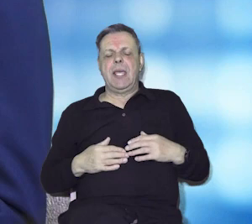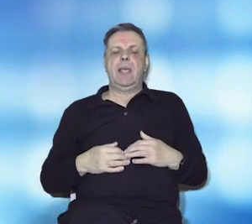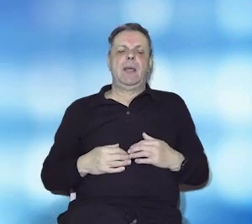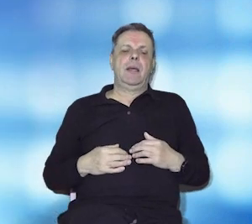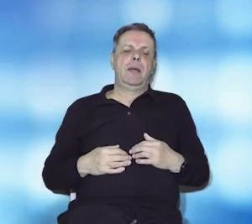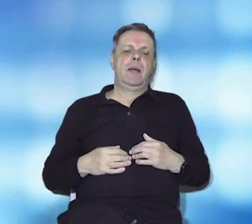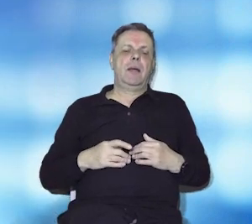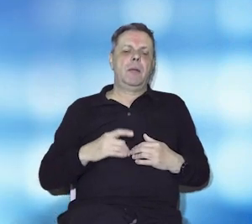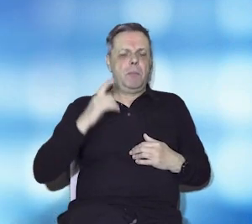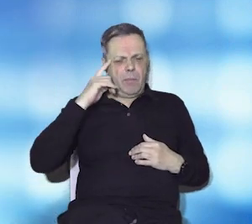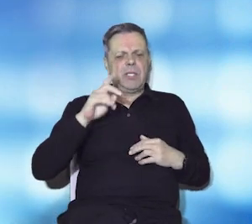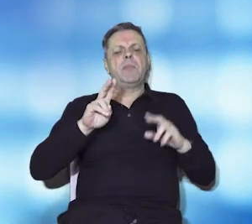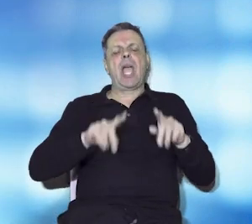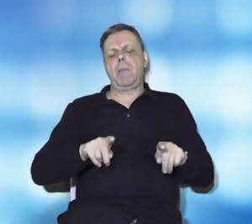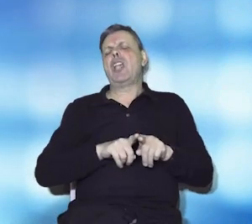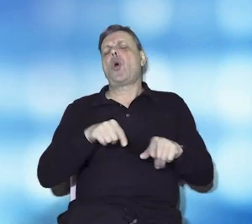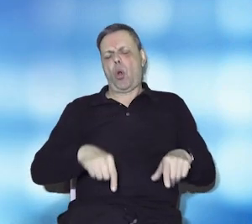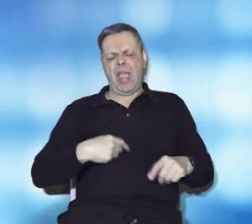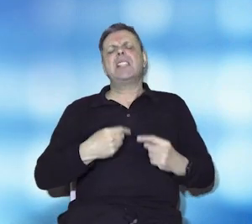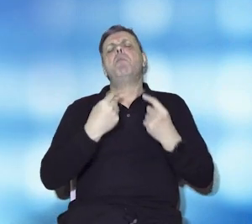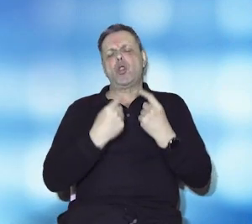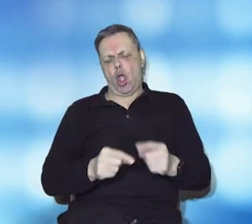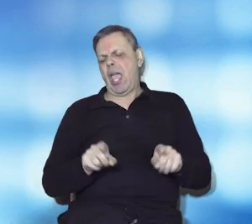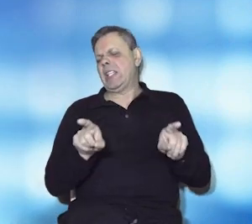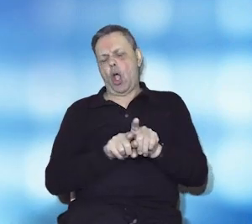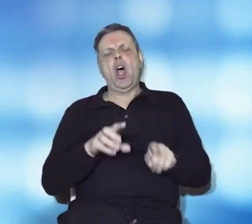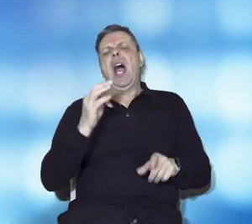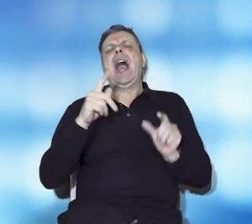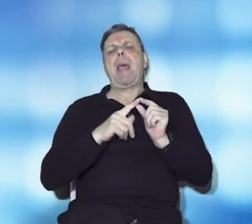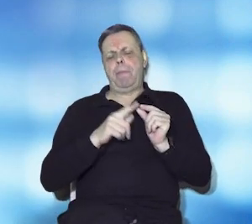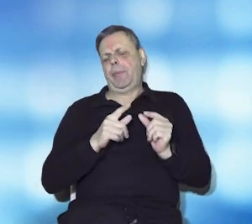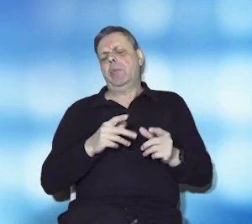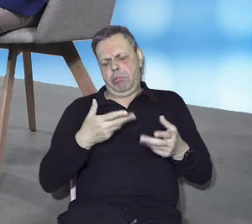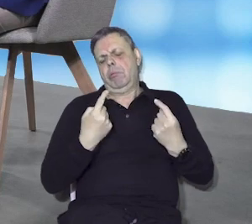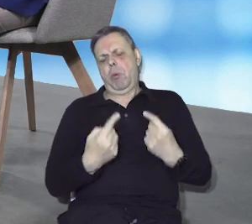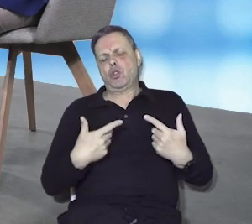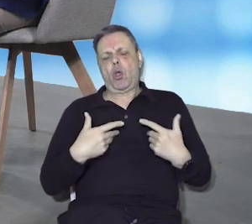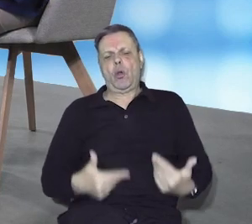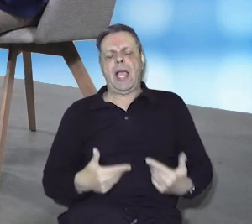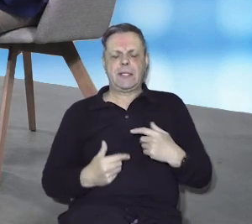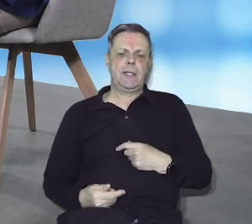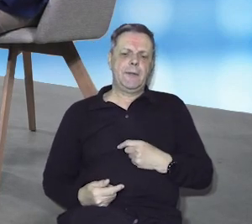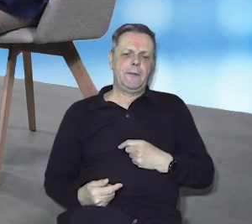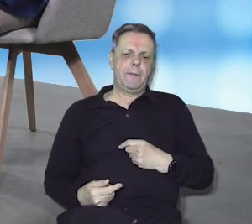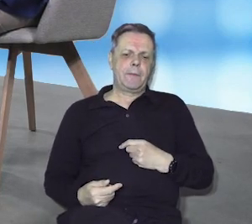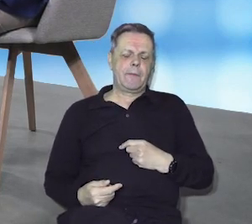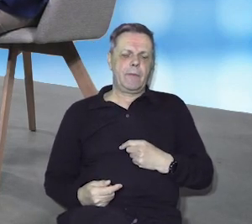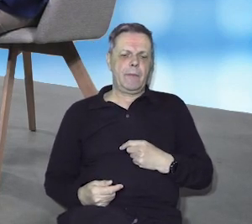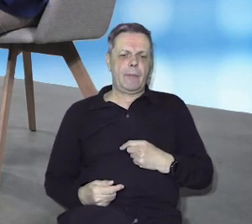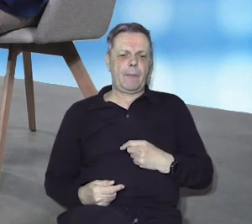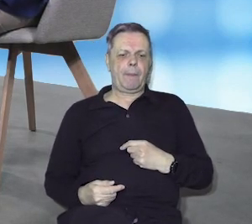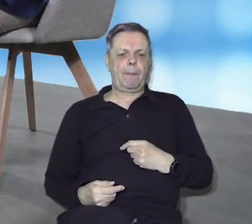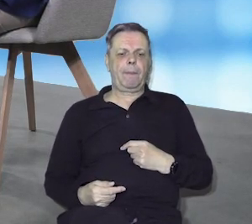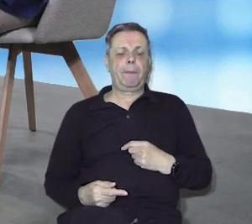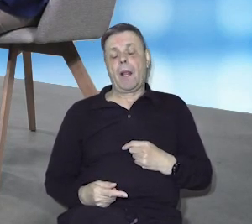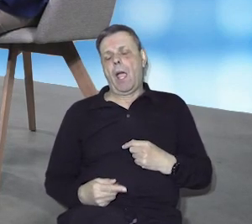ja mi znam, ima kod nas isto repere. Ima kod nas da, imamo repere, ne, ne, ne govorim, nemamo toliko potlačenih da. I siromašnih jasne, kao Amerika, jasne. U tom smislu sam onda mislim. Oni to prilagode,